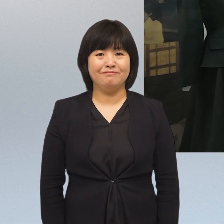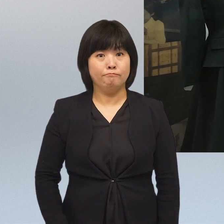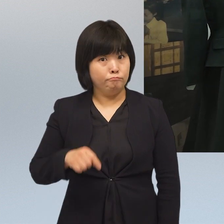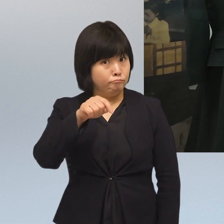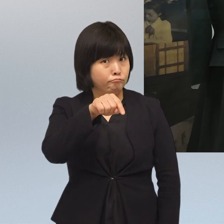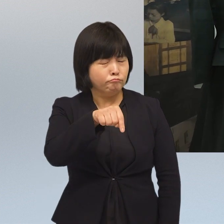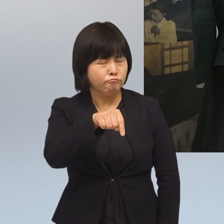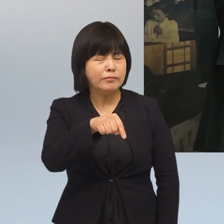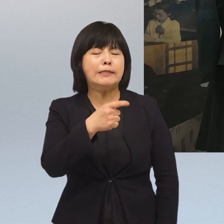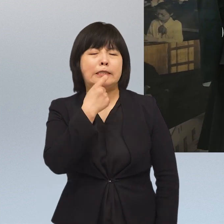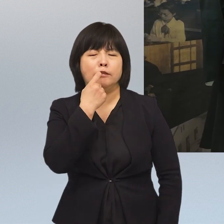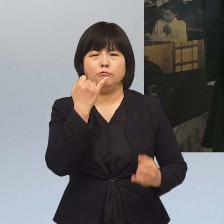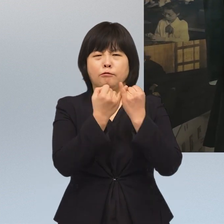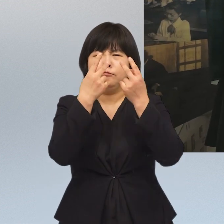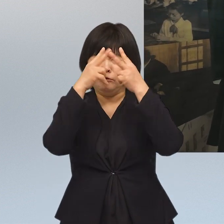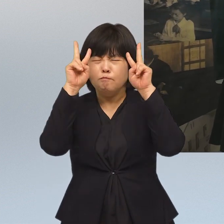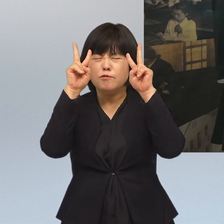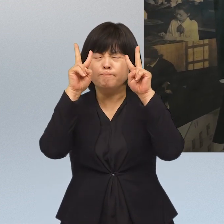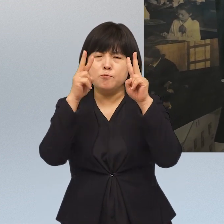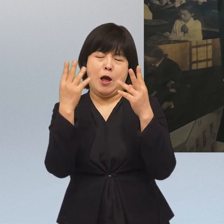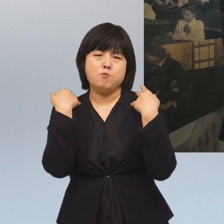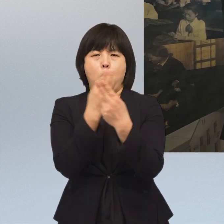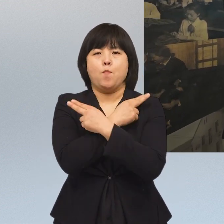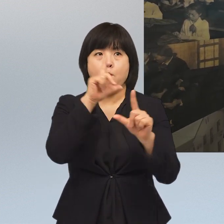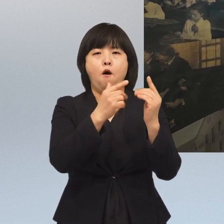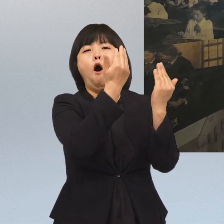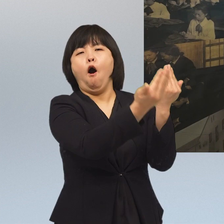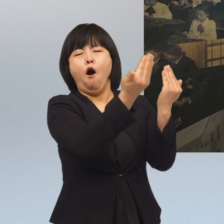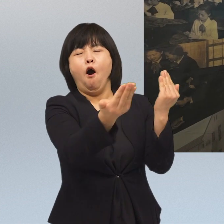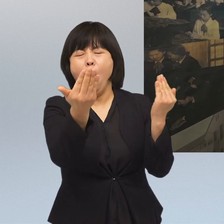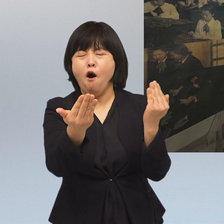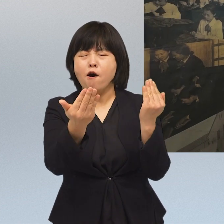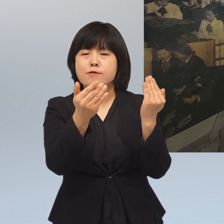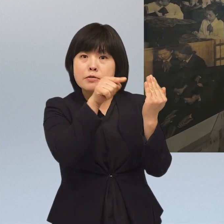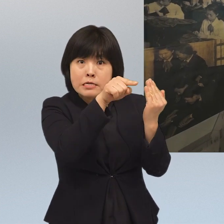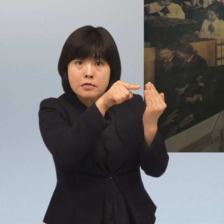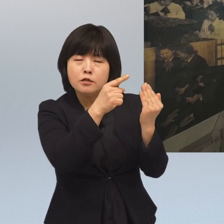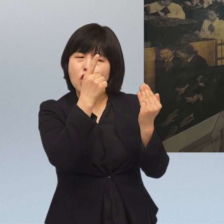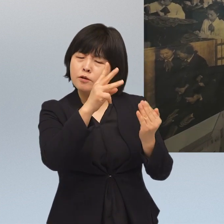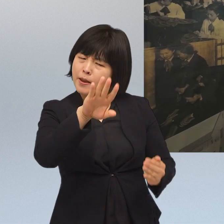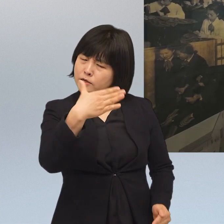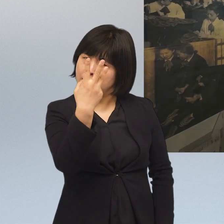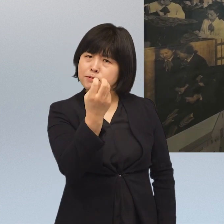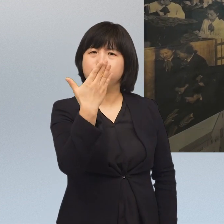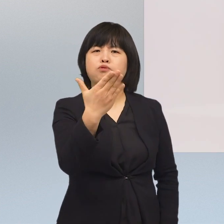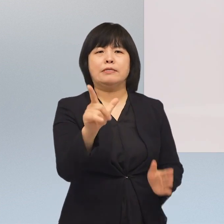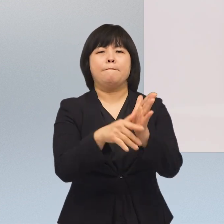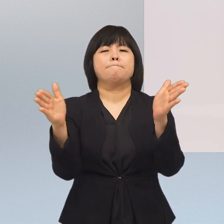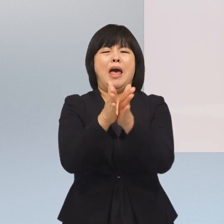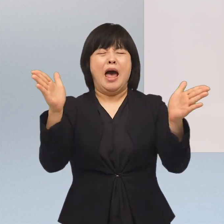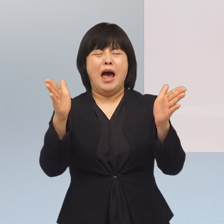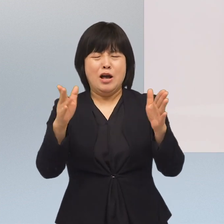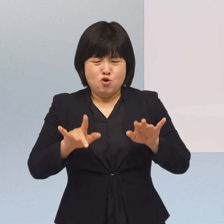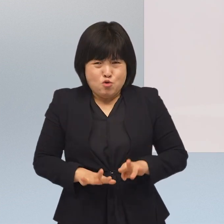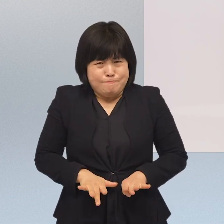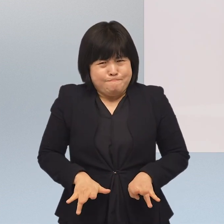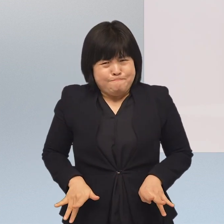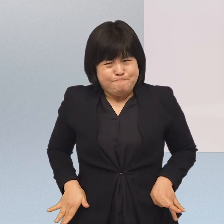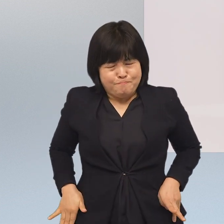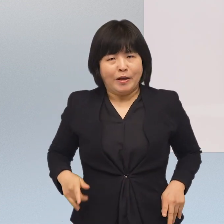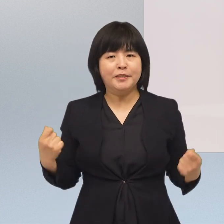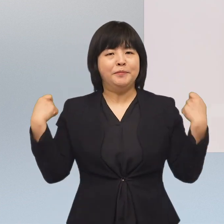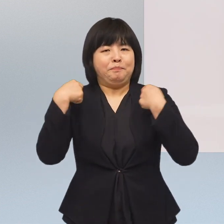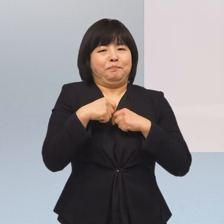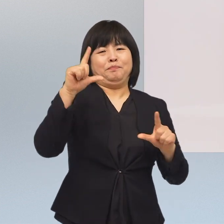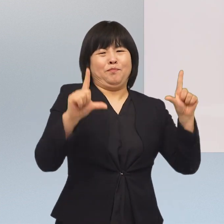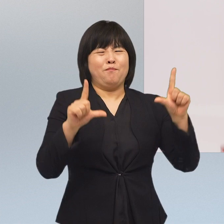저희가 이제 숙명여전 교복을 갖다 전시하고 있습니다. 그래서 숙명여전 1939년에 시작을 했는데, 게더 스커트에 이제 자켓을